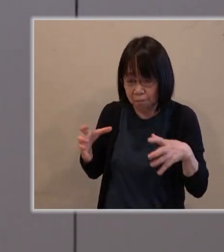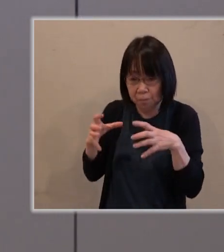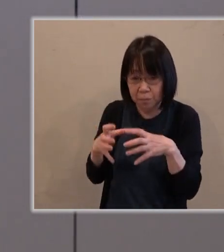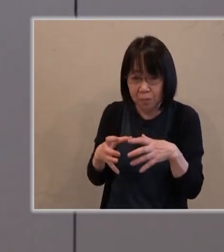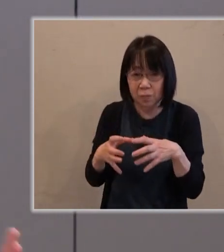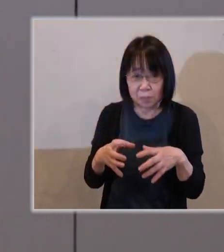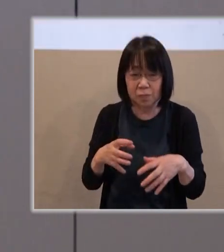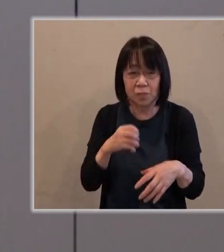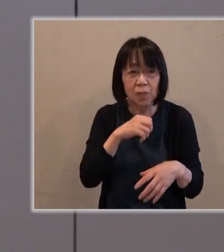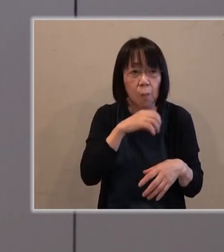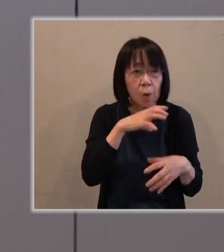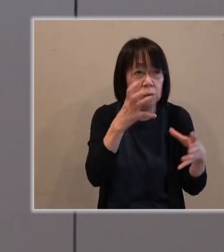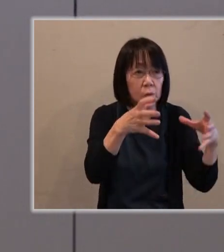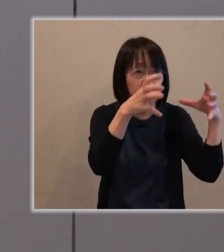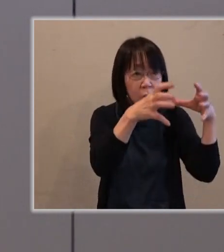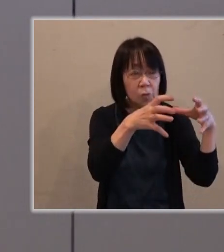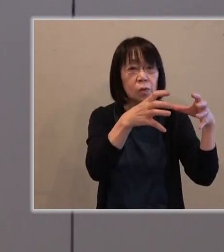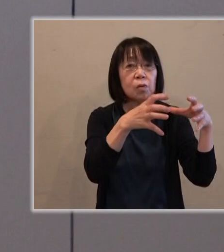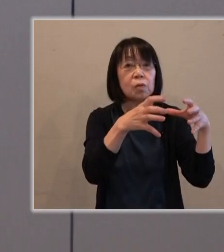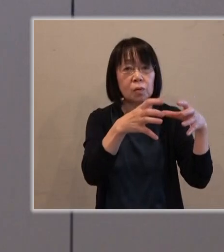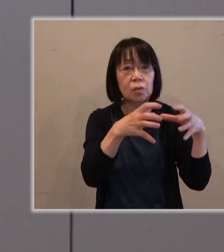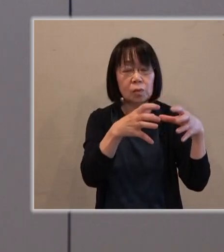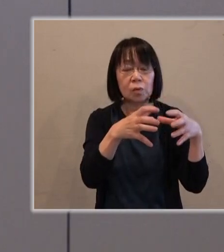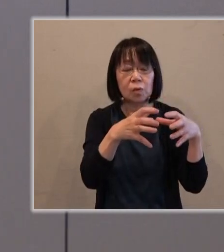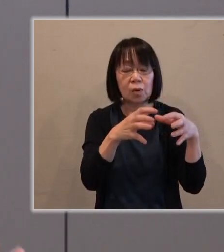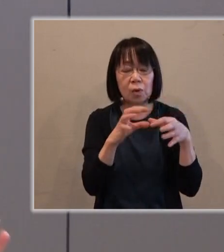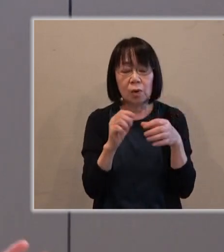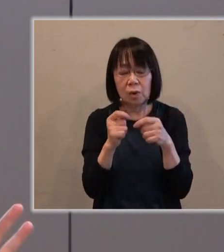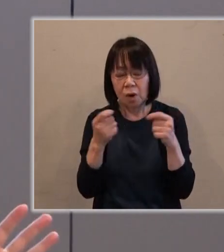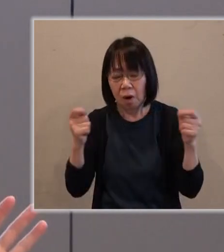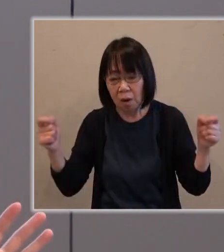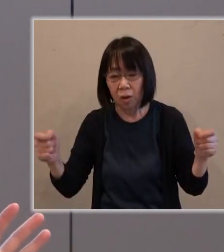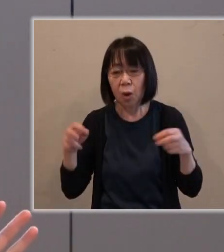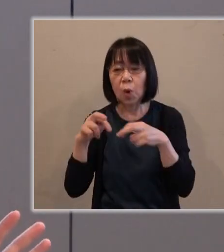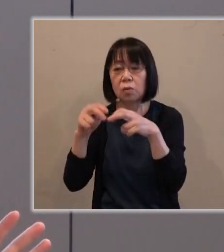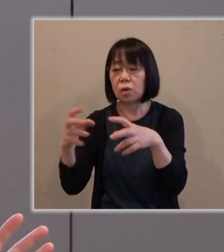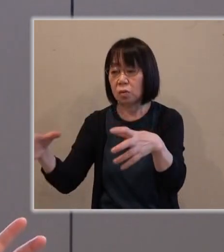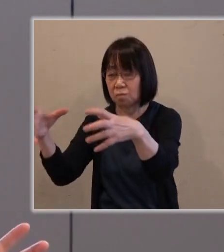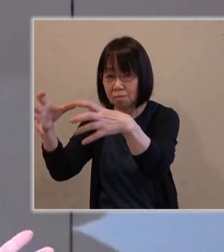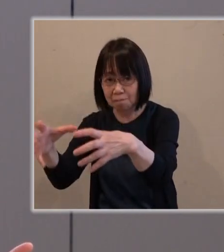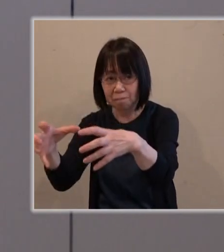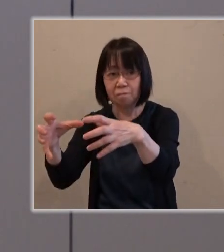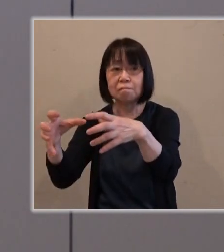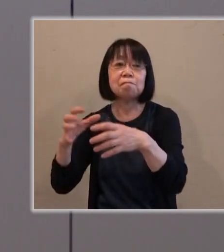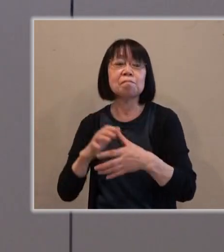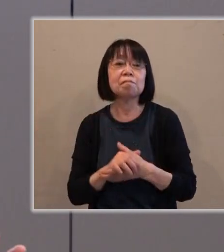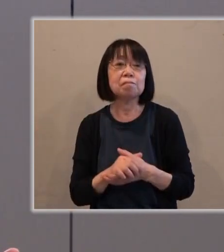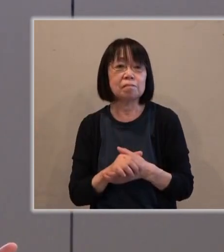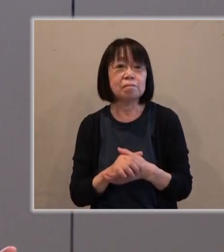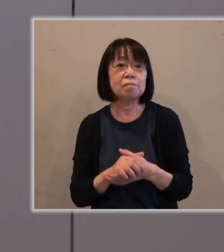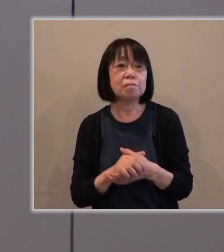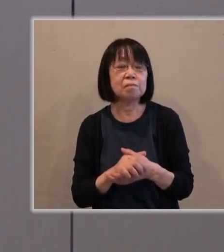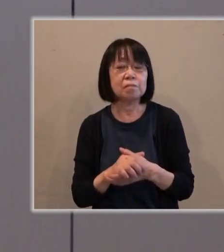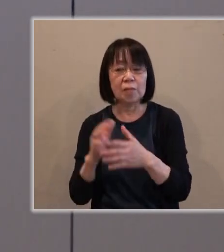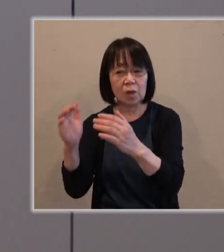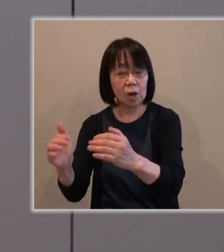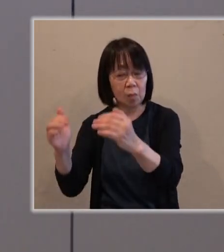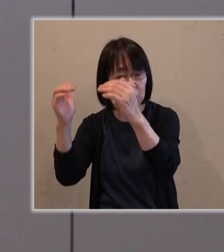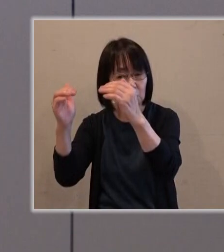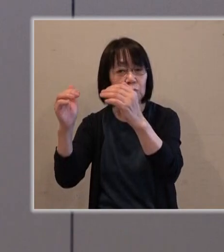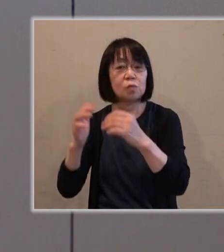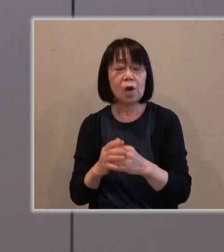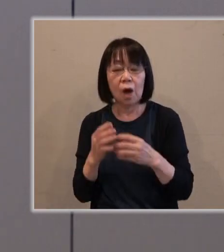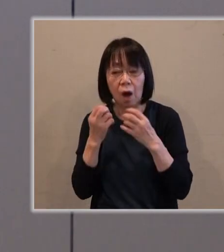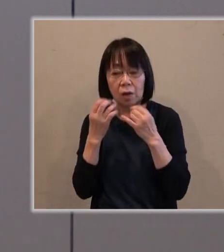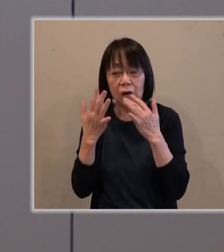上の方は世代の上の方で、ずっとボランティアをやってる方はその方々とこう高め合って、あんまりこう新しい人